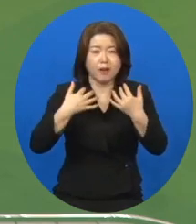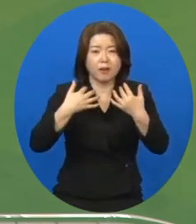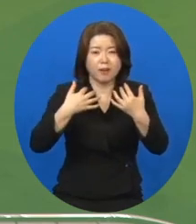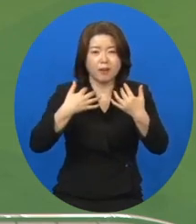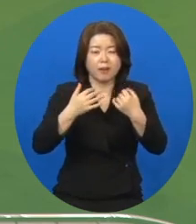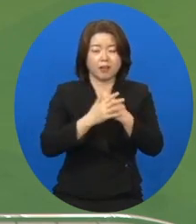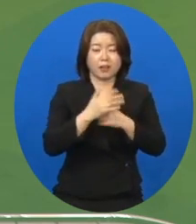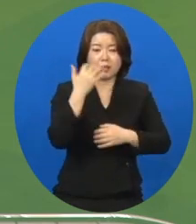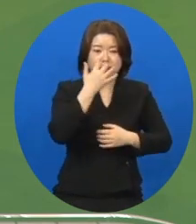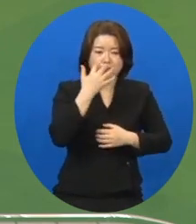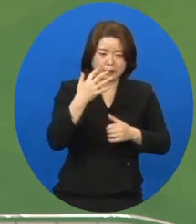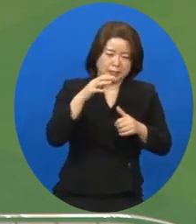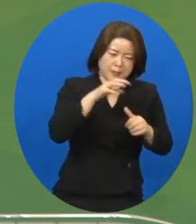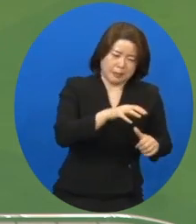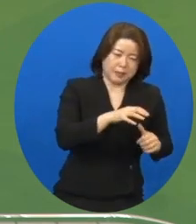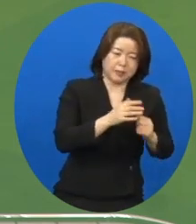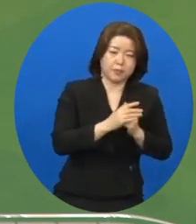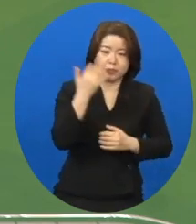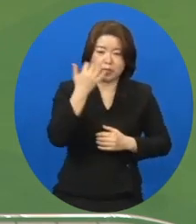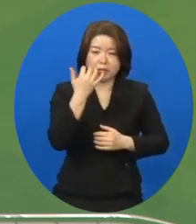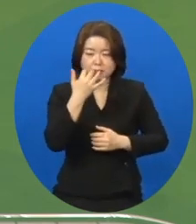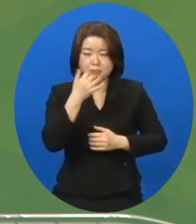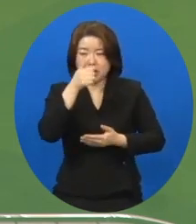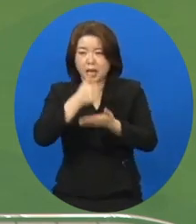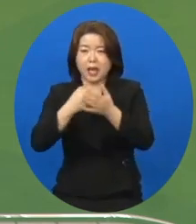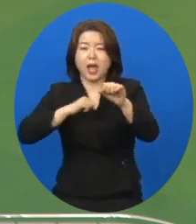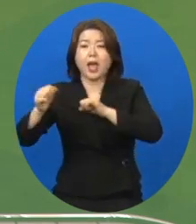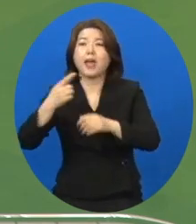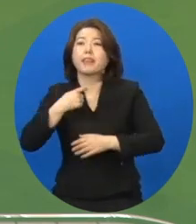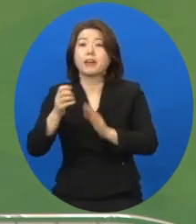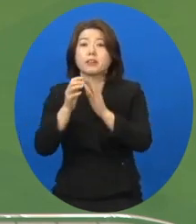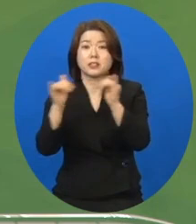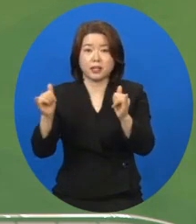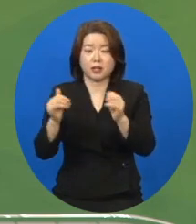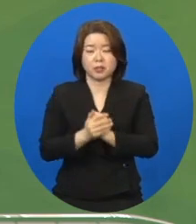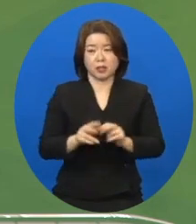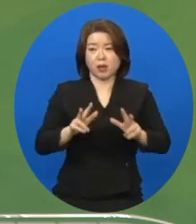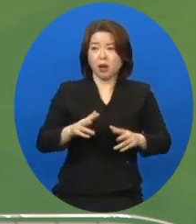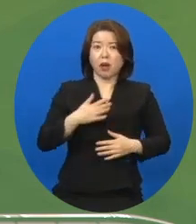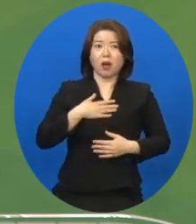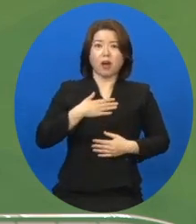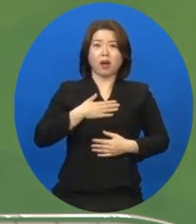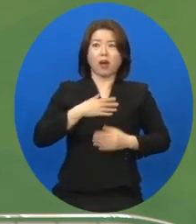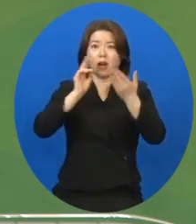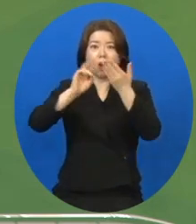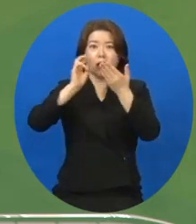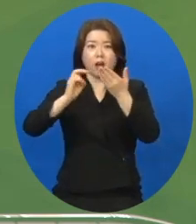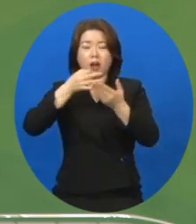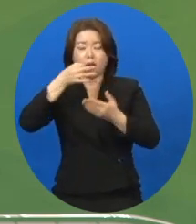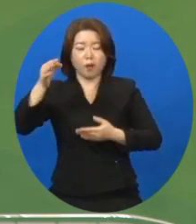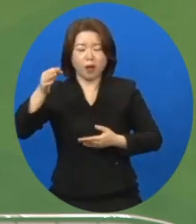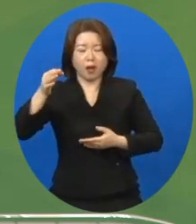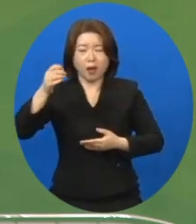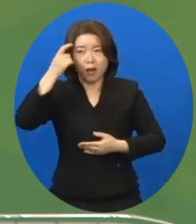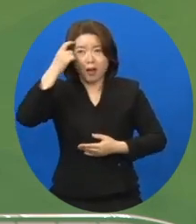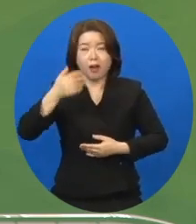음란에 사로잡혀 음란한 일을 저지르던 자가 지금 내가 찬송을 부르고 있는